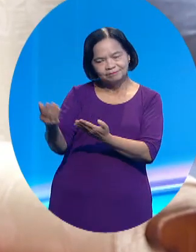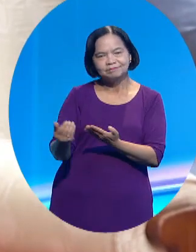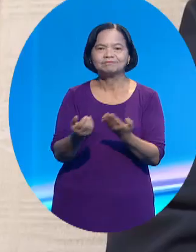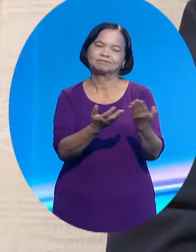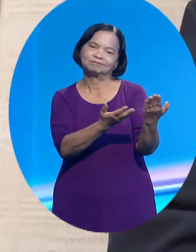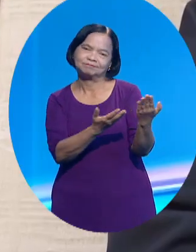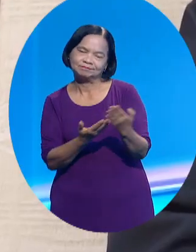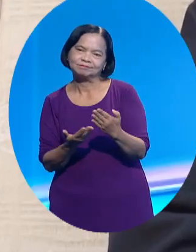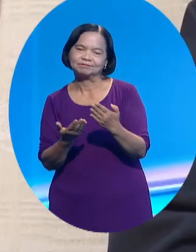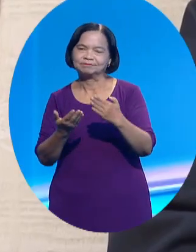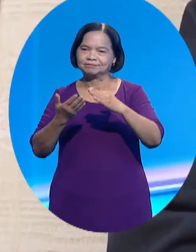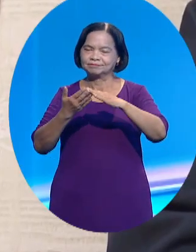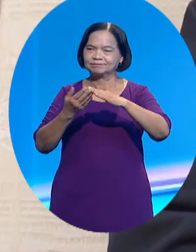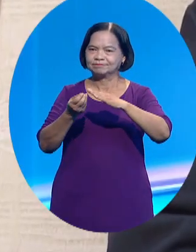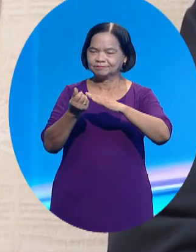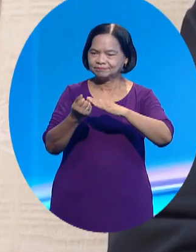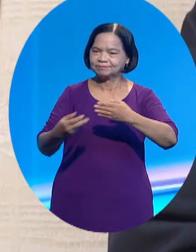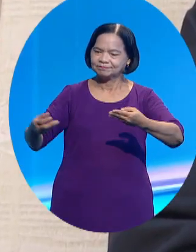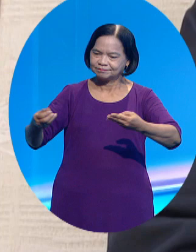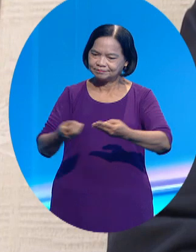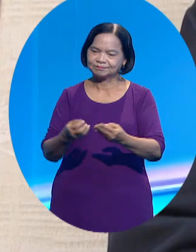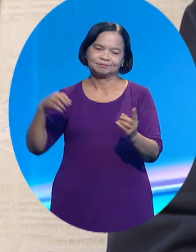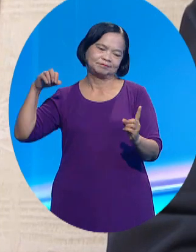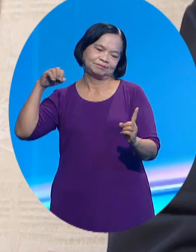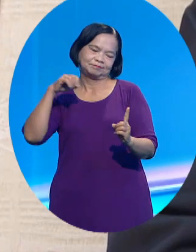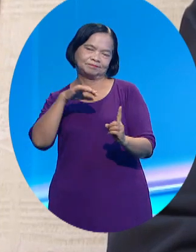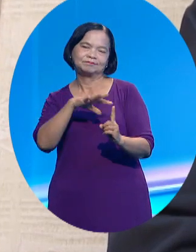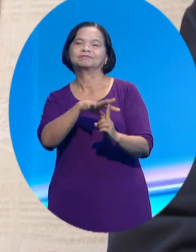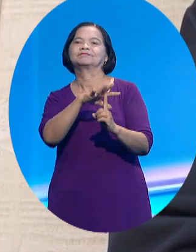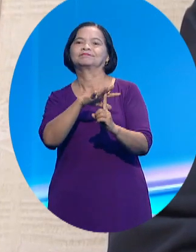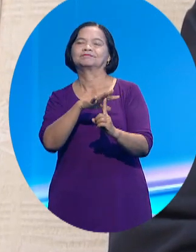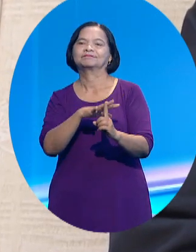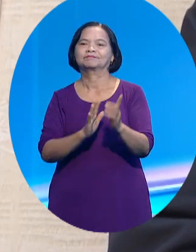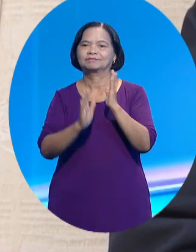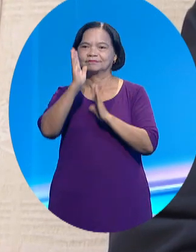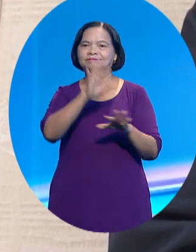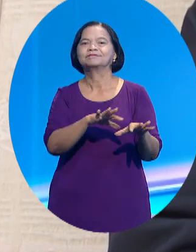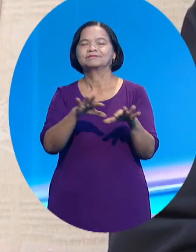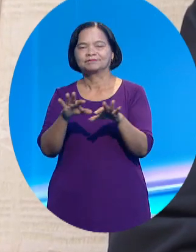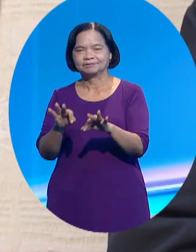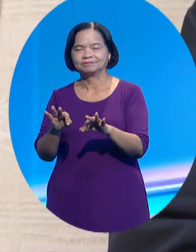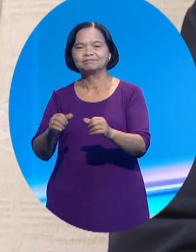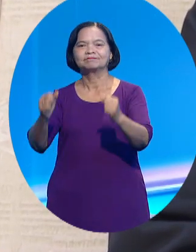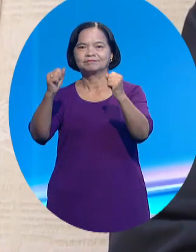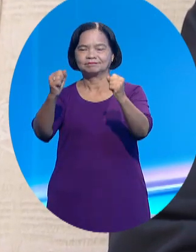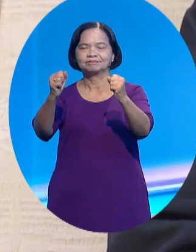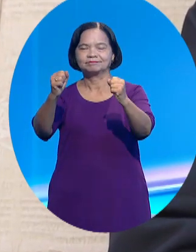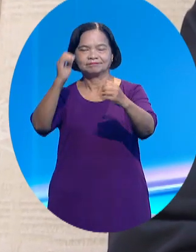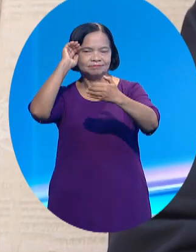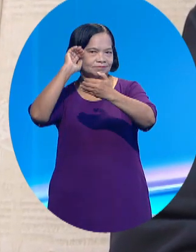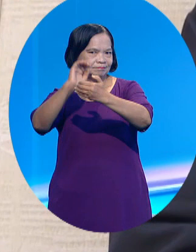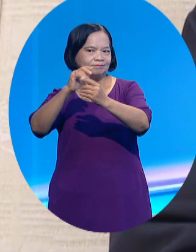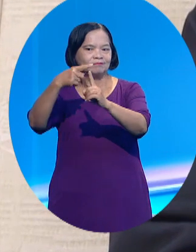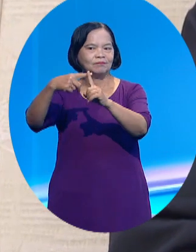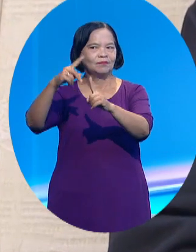định chế tài chính nhà đầu tư lớn trên thế giới tham gia Trên cơ sở nhu cầu của thành phố Hồ Chí Minh và thế mạnh kinh nghiệm của phố Đông